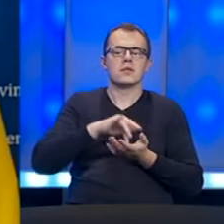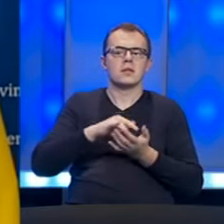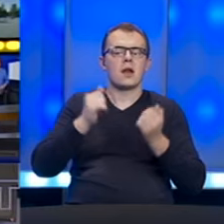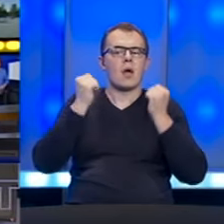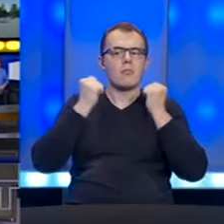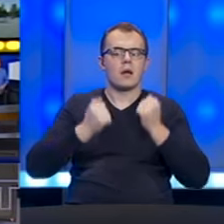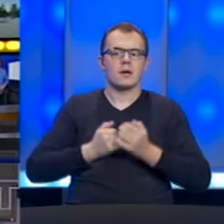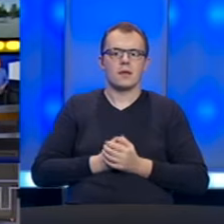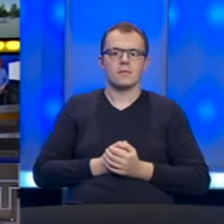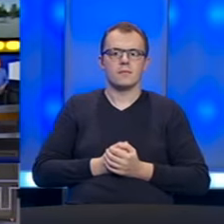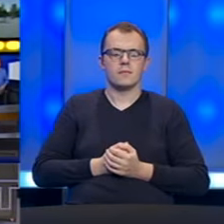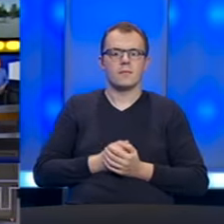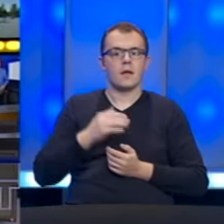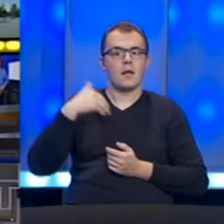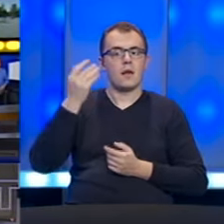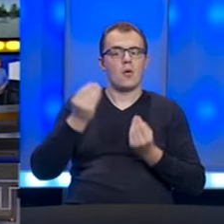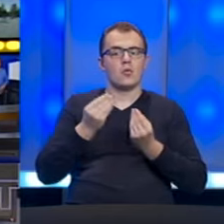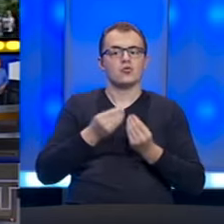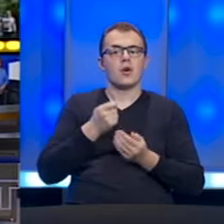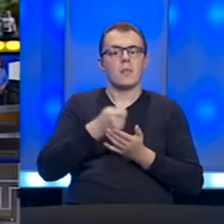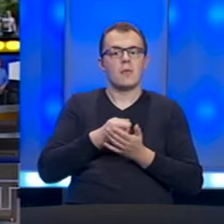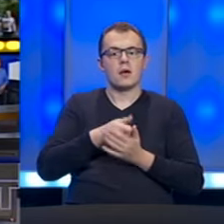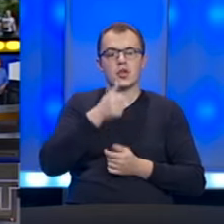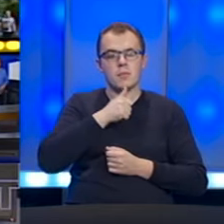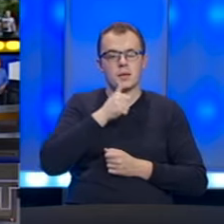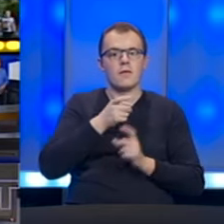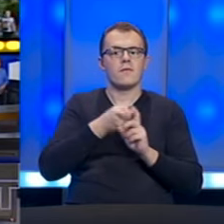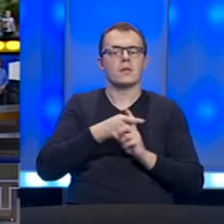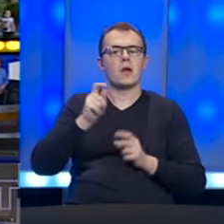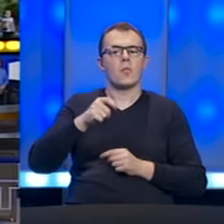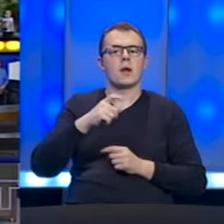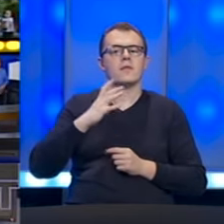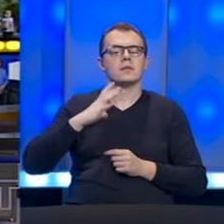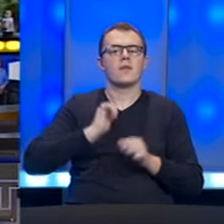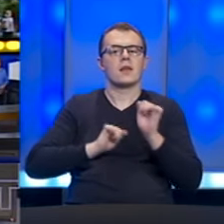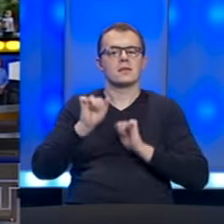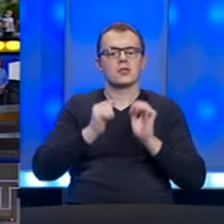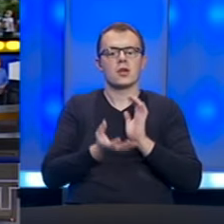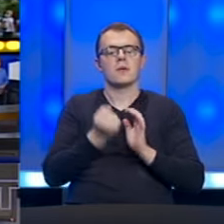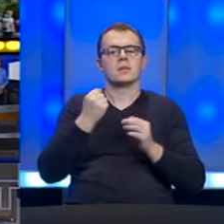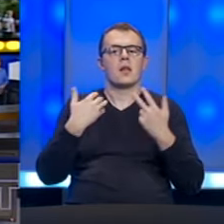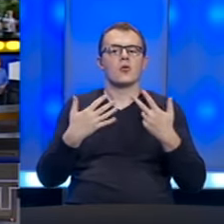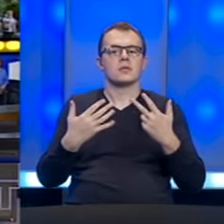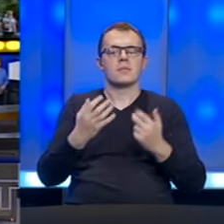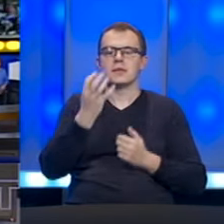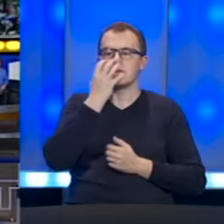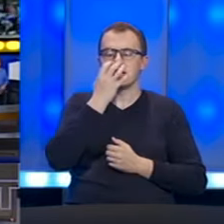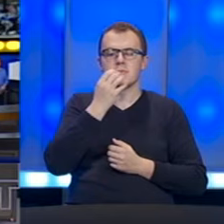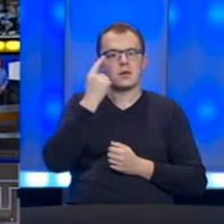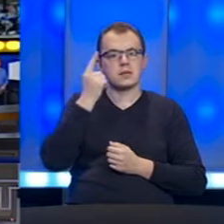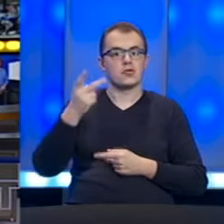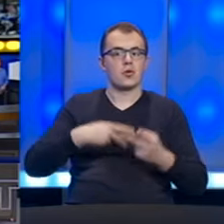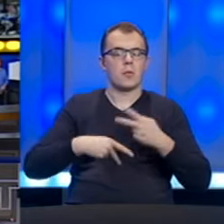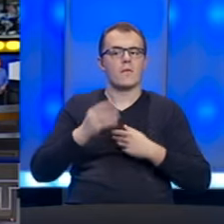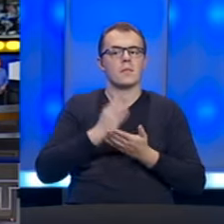banka. Nakon što je plaćen PDV, Federalna uprava civilne zaštite preuzela je 80 respiratora za čiju nabavku